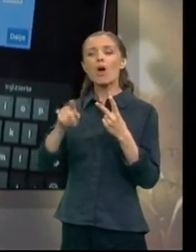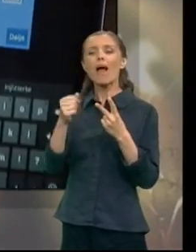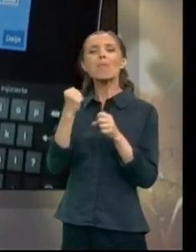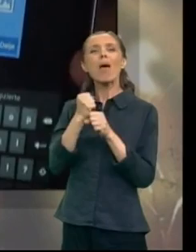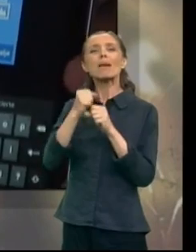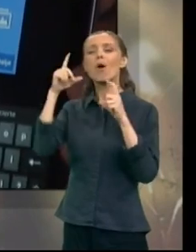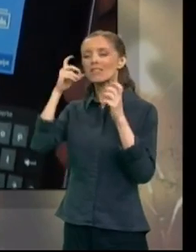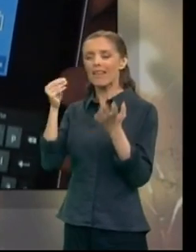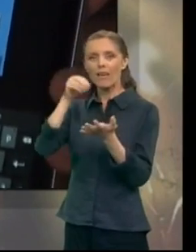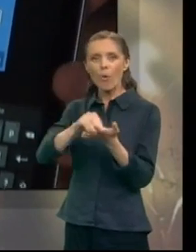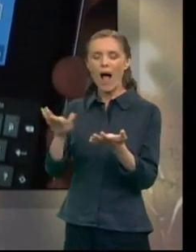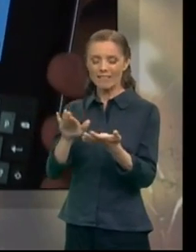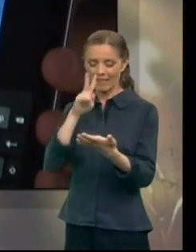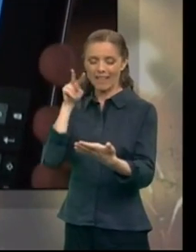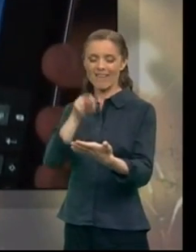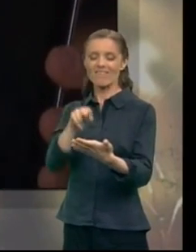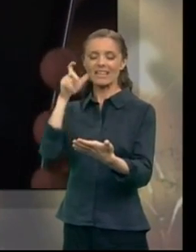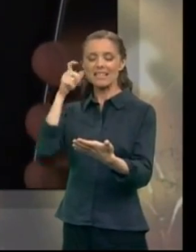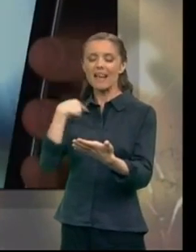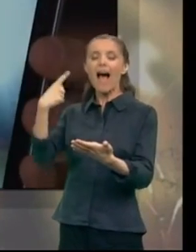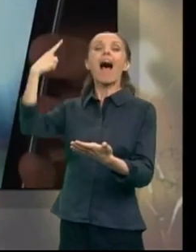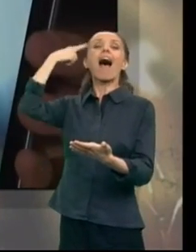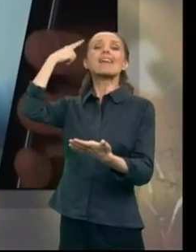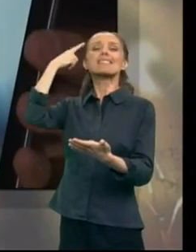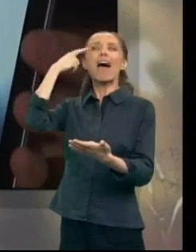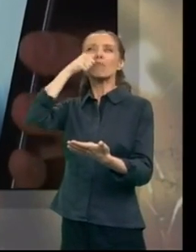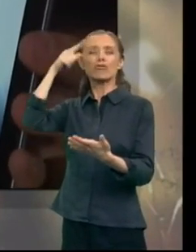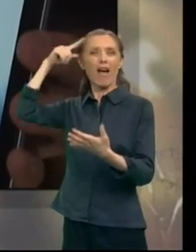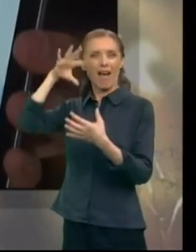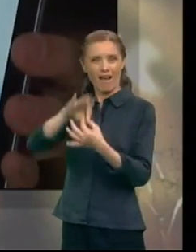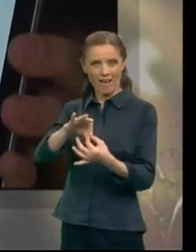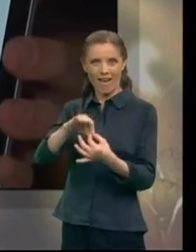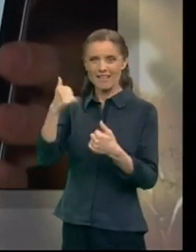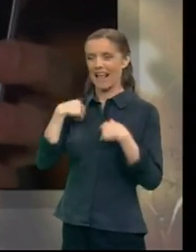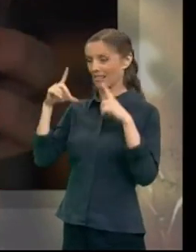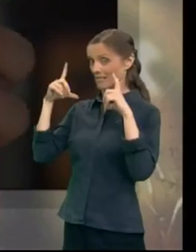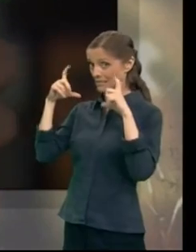za taj pojam. Evo, sad ću slikati ovu knjigu.